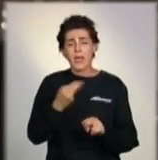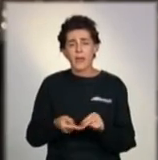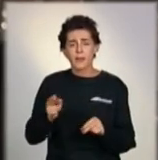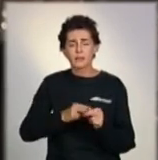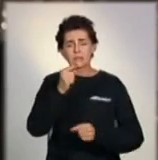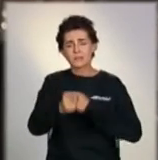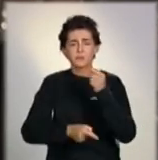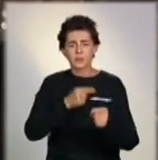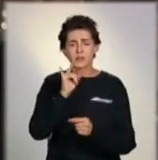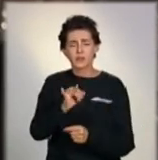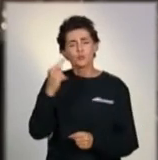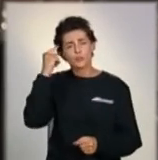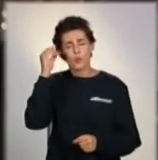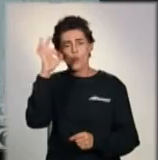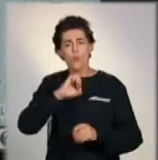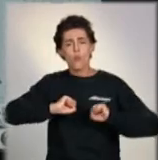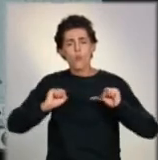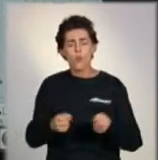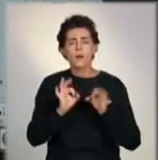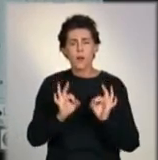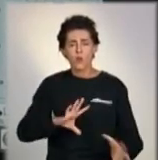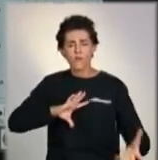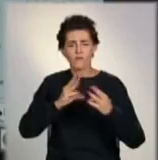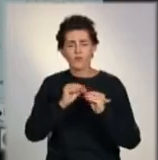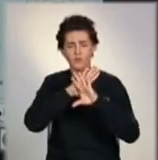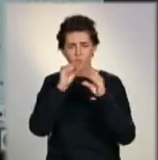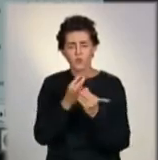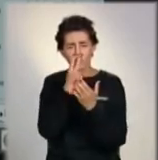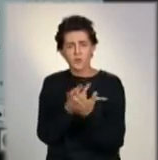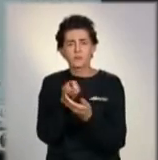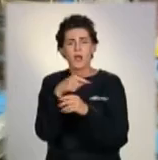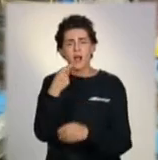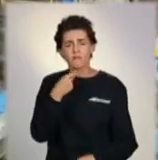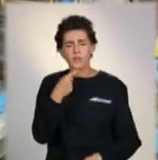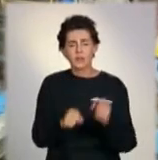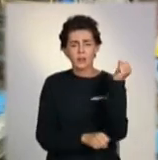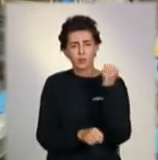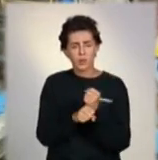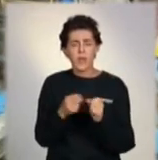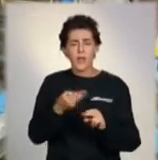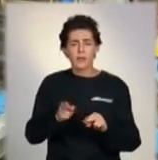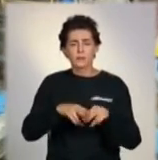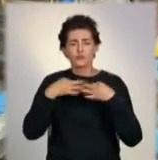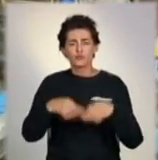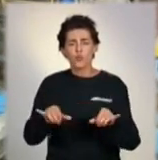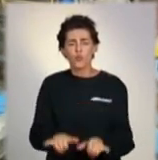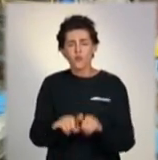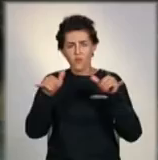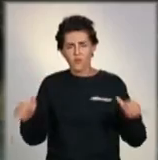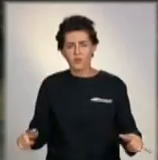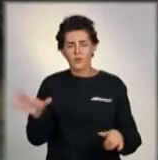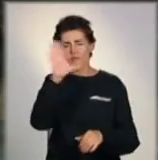цьому змінився і підхід до охолодження. Результат вже побачили, зауважують робітники, адже це дозволило збільшити об'єм